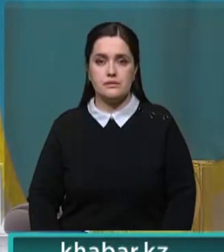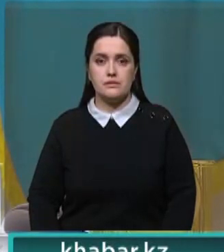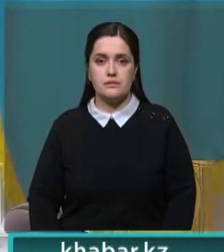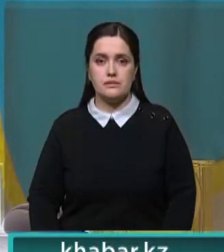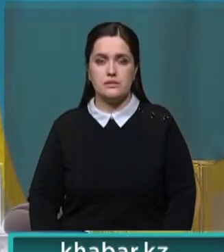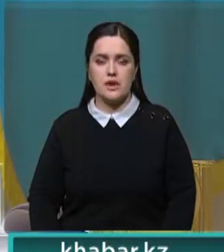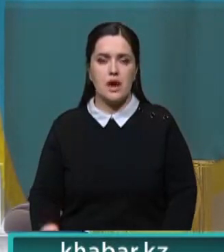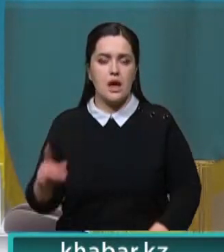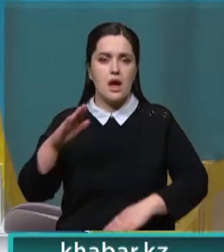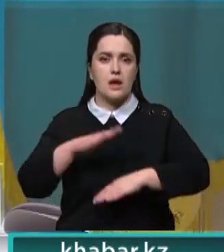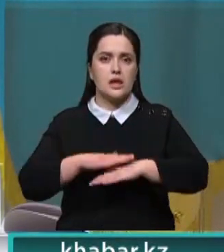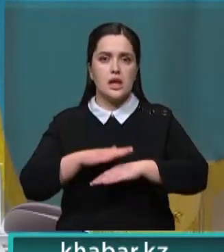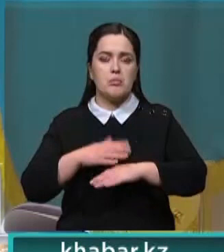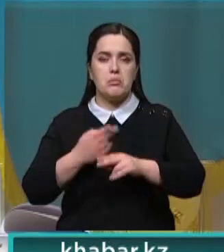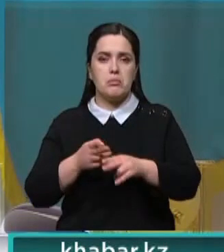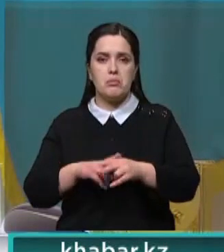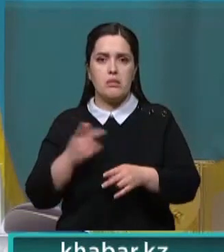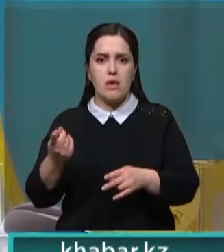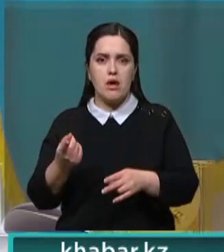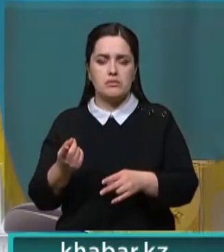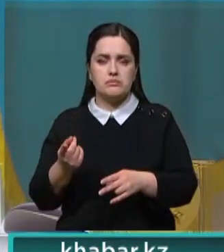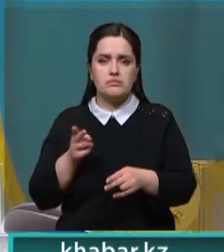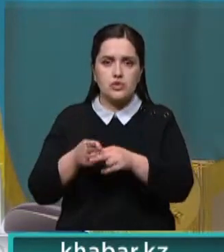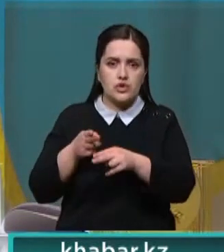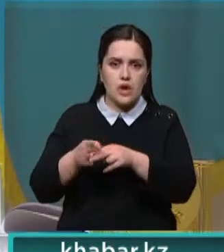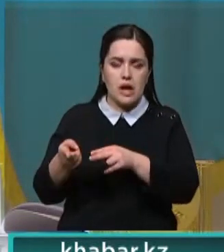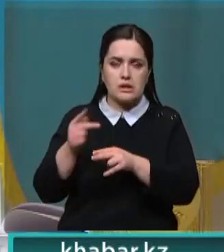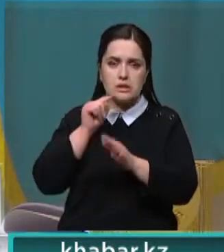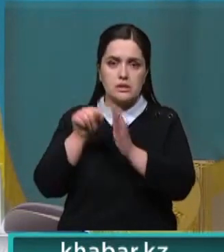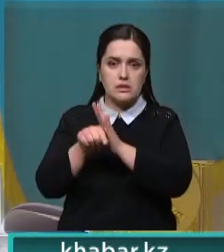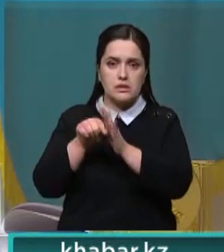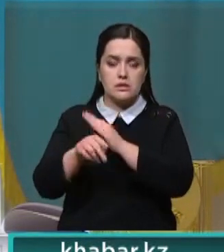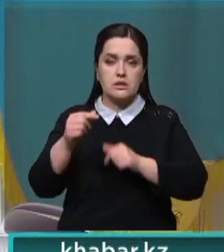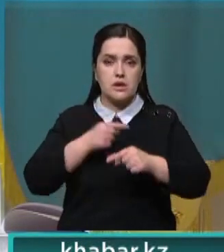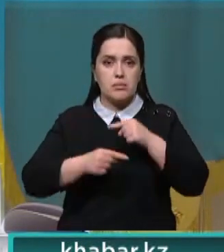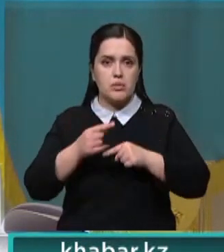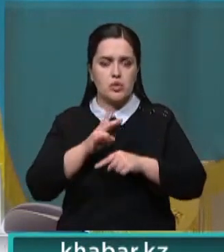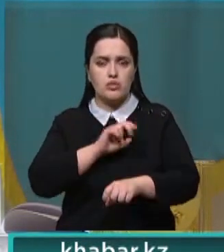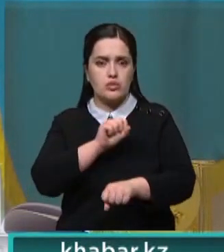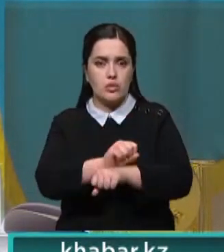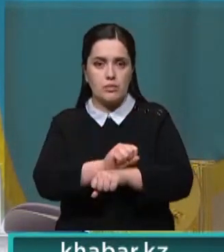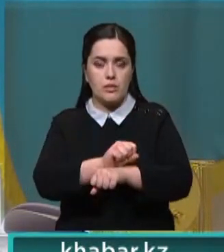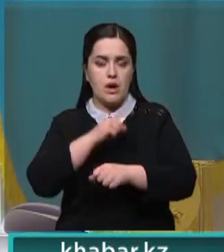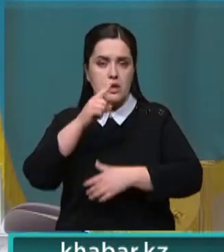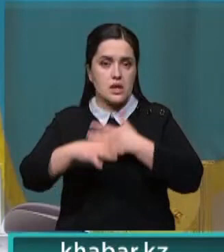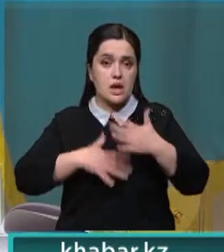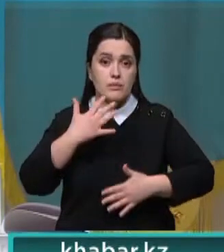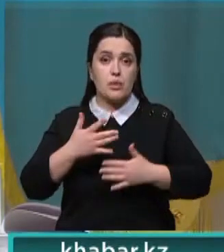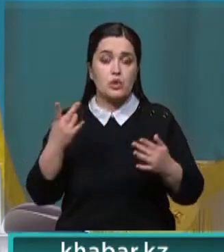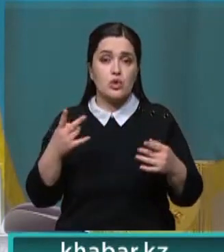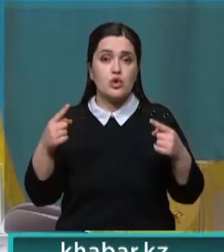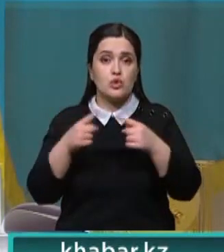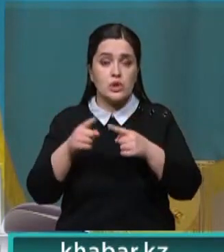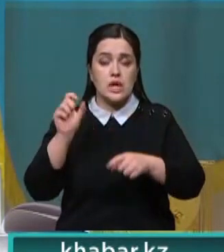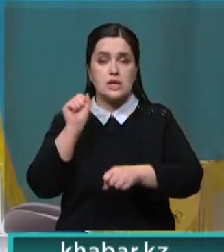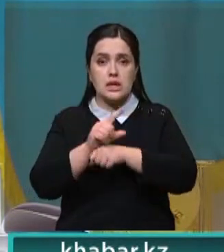Зачастую именно акимы пресекают и тормозят предпринимательскую инициативу. Надо срочно прекратить такую неразбериху. Поставить четкую задачу